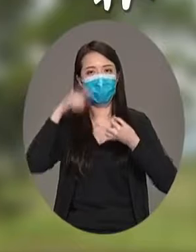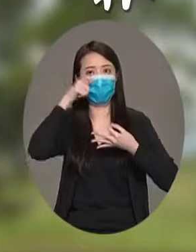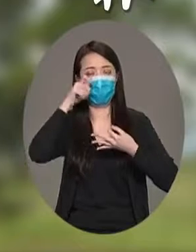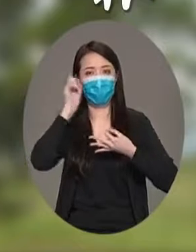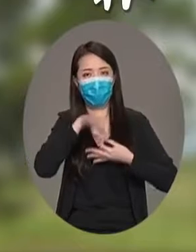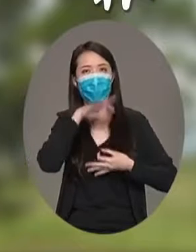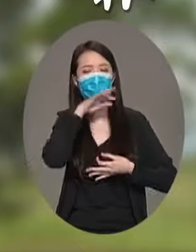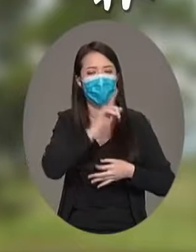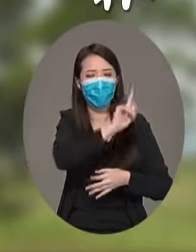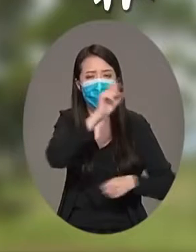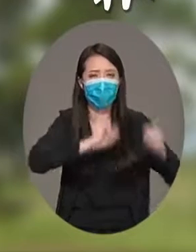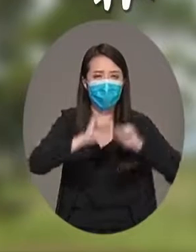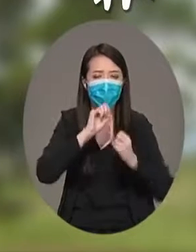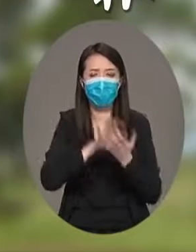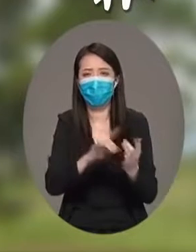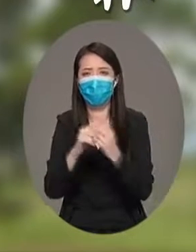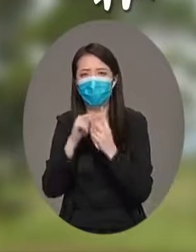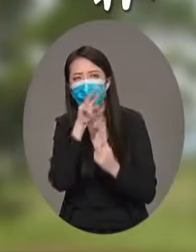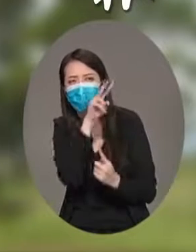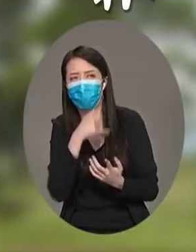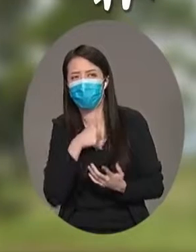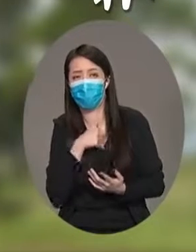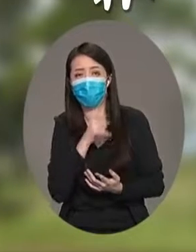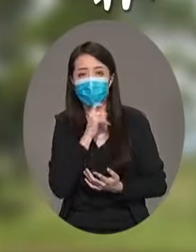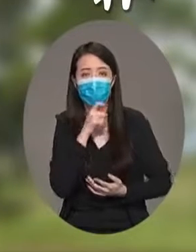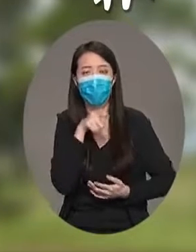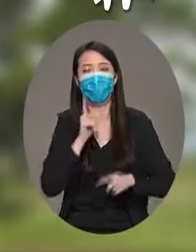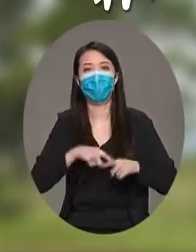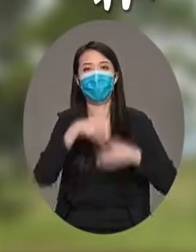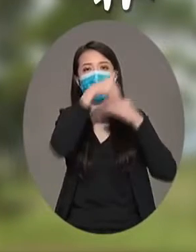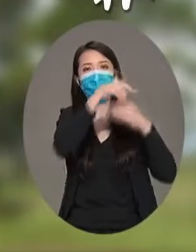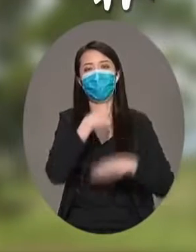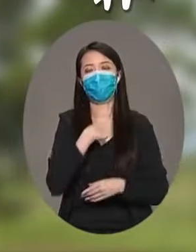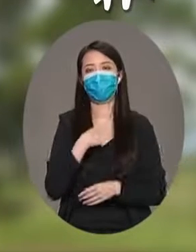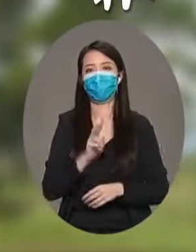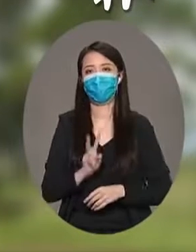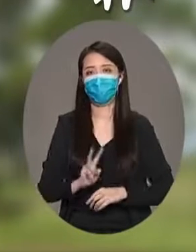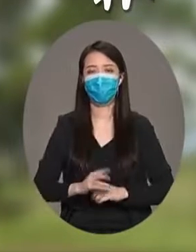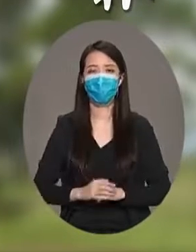或者令市民觀感上和公職有利益衝突，官員都應該申報有關利益。